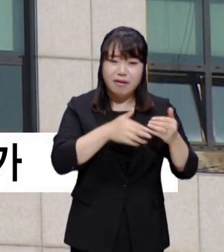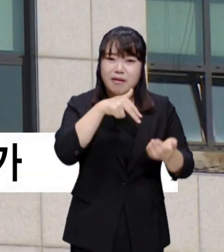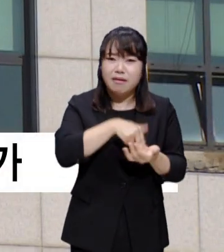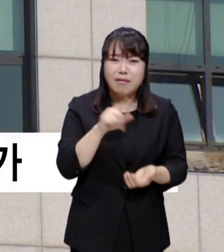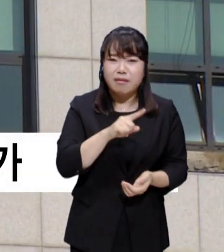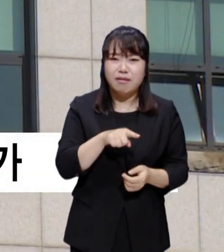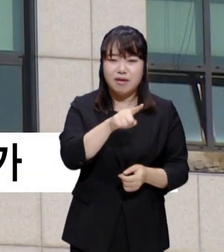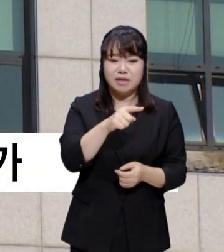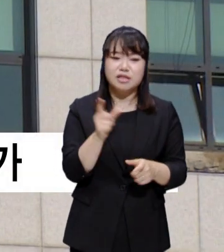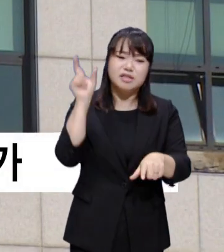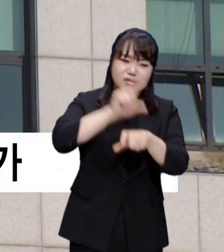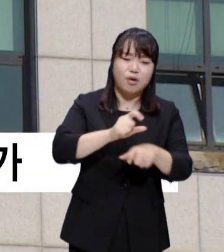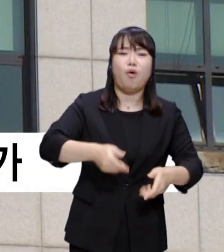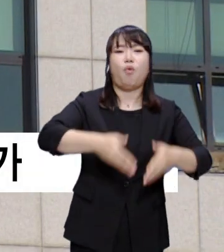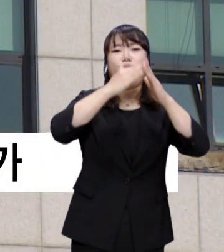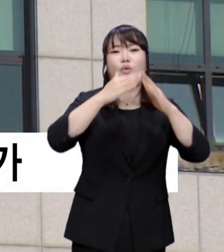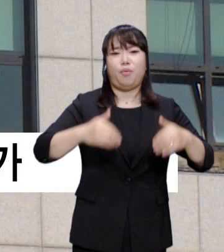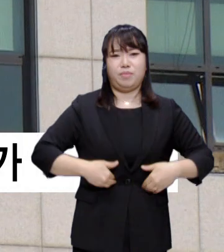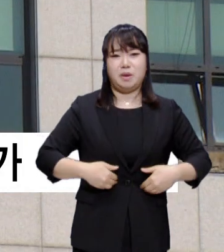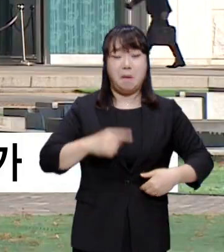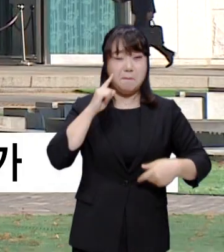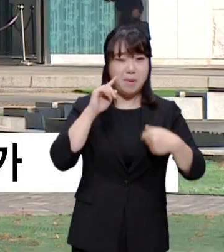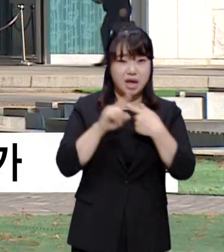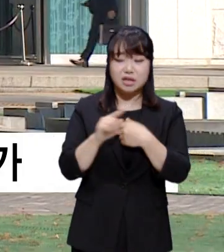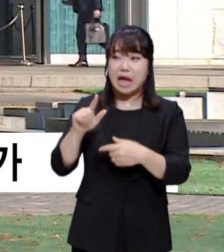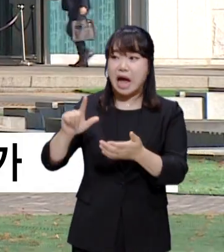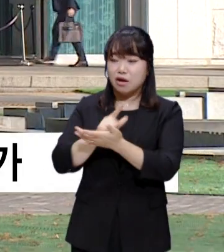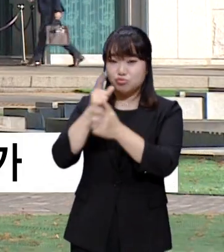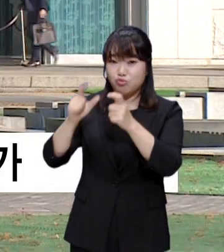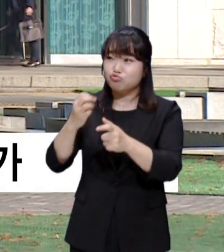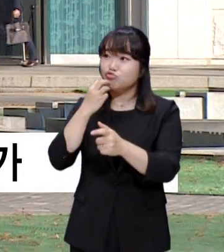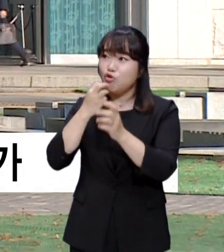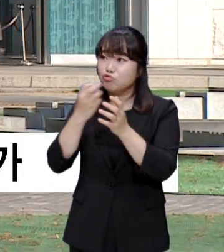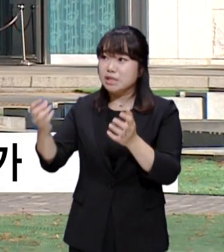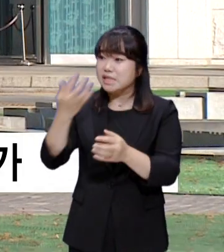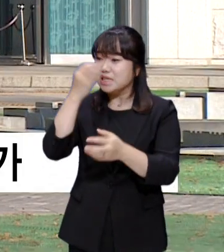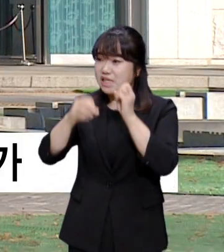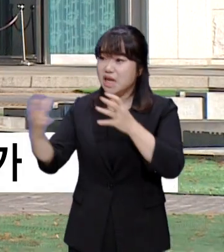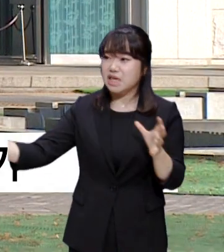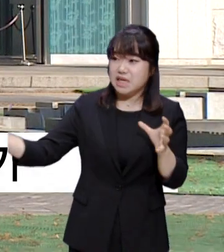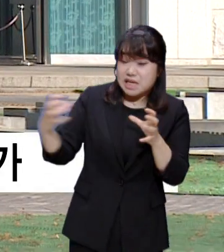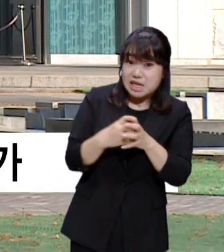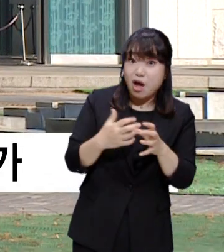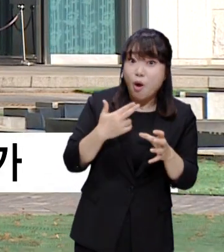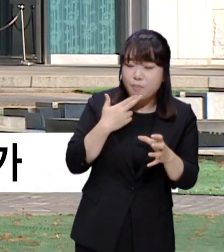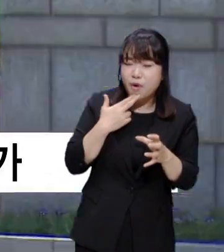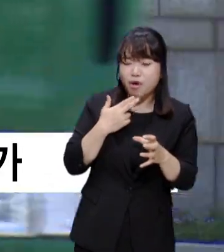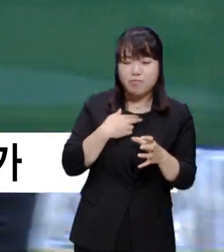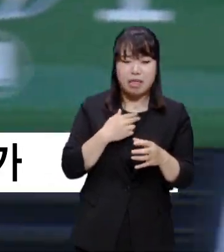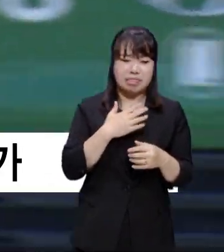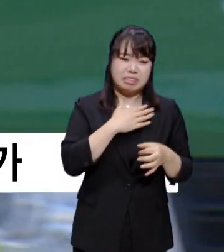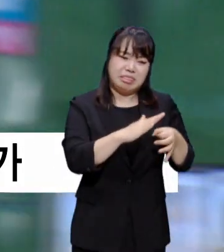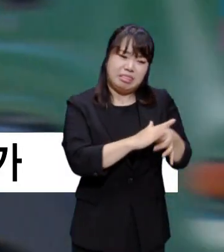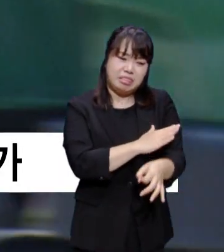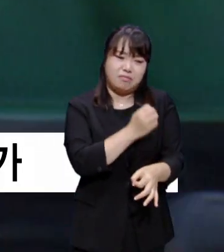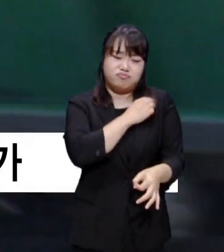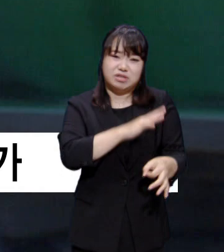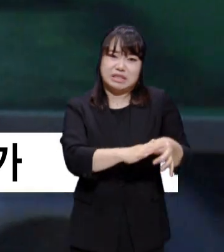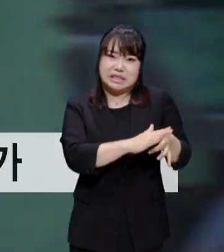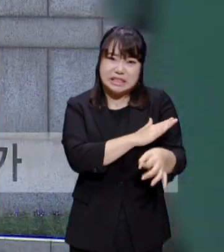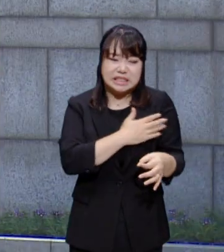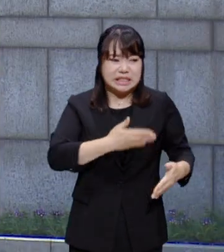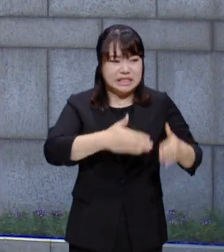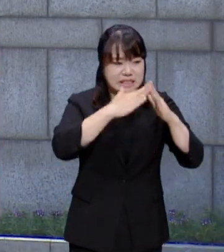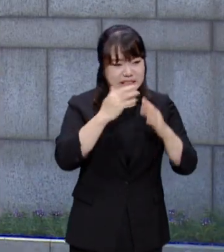입장입니다. 그런데 광역화를 하지 않을 경우 부천시가 부담해야 하는 비용이 훨씬 커집니다.